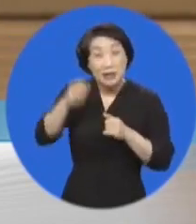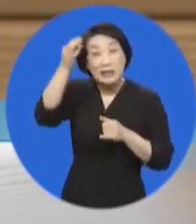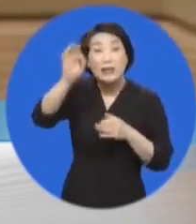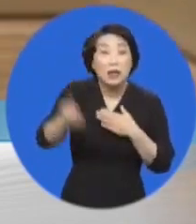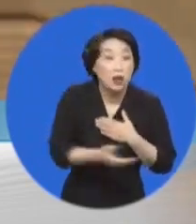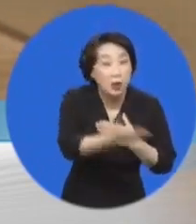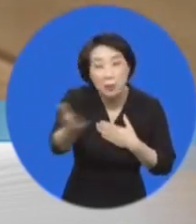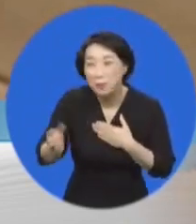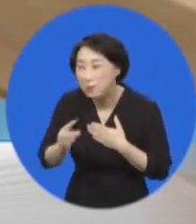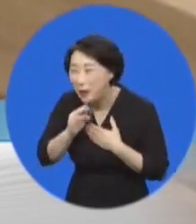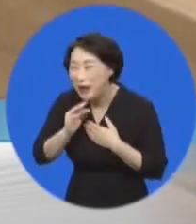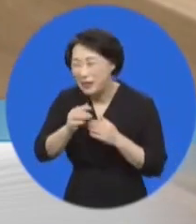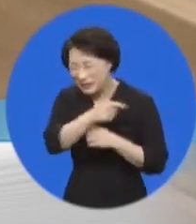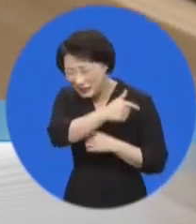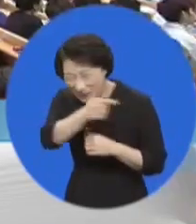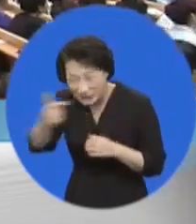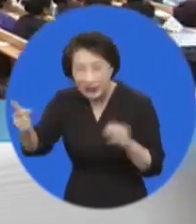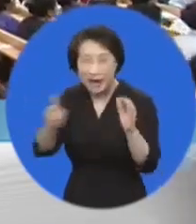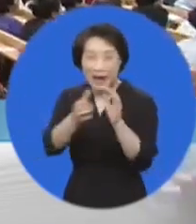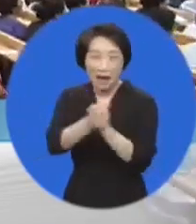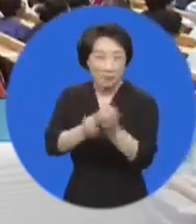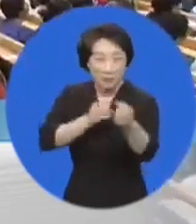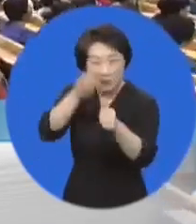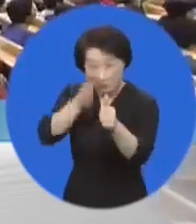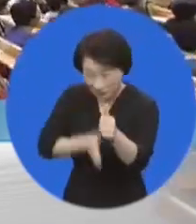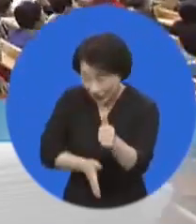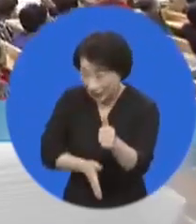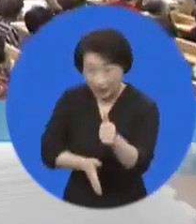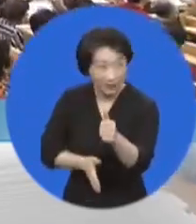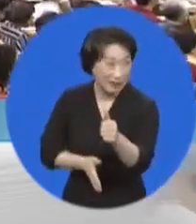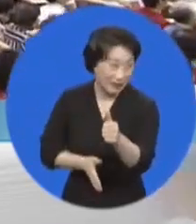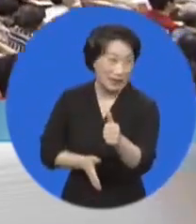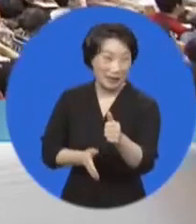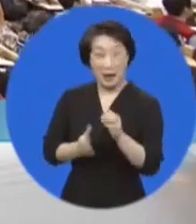인정하는 사람만 크게 아멘합시다.